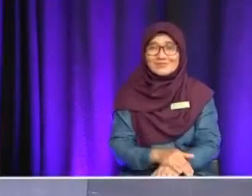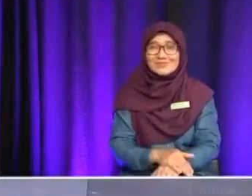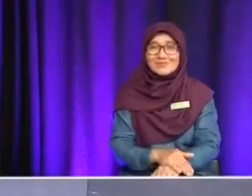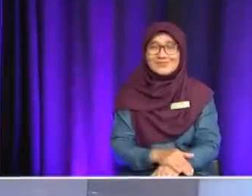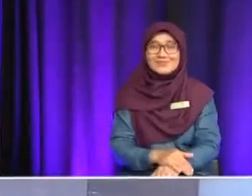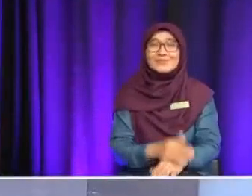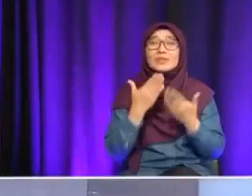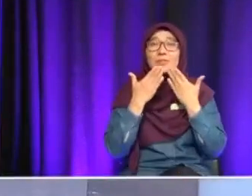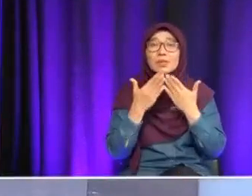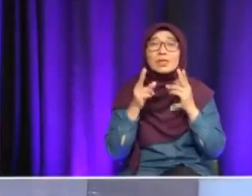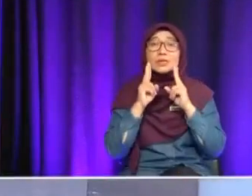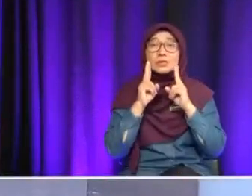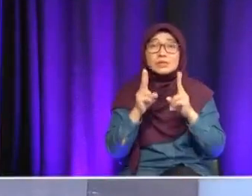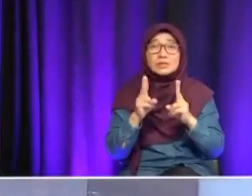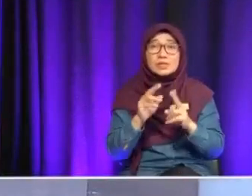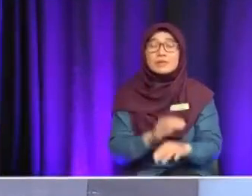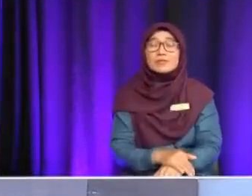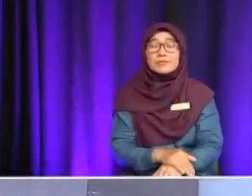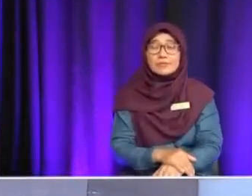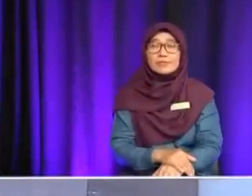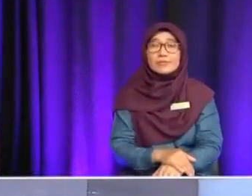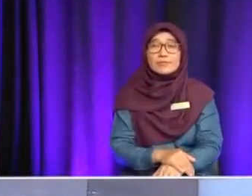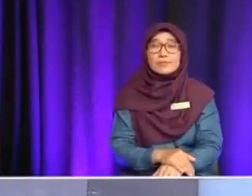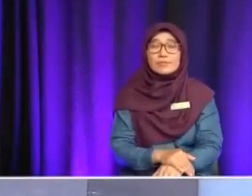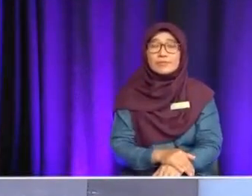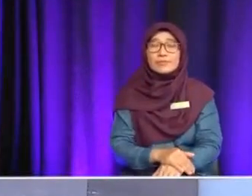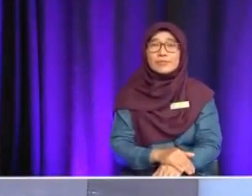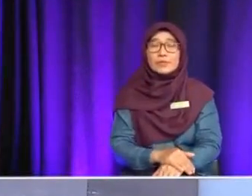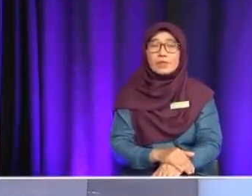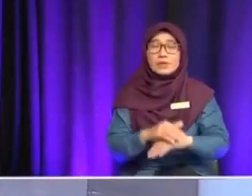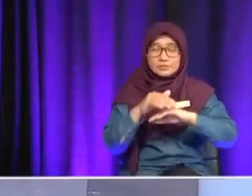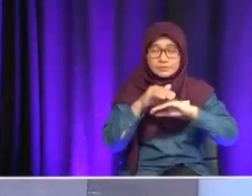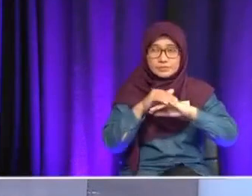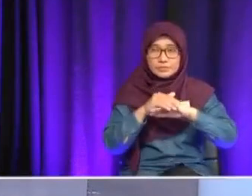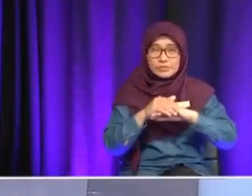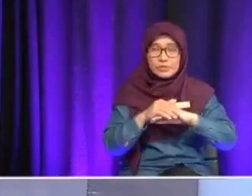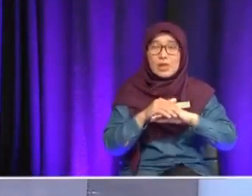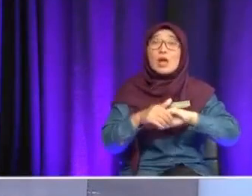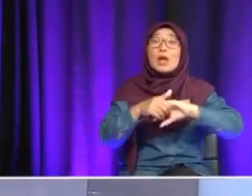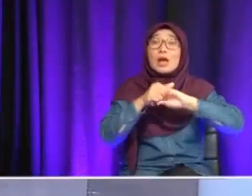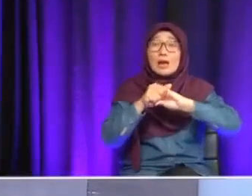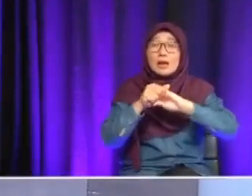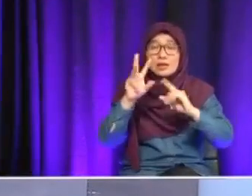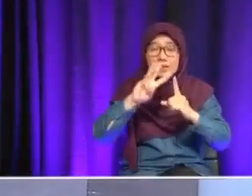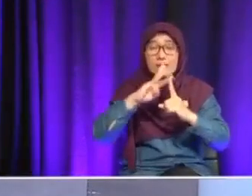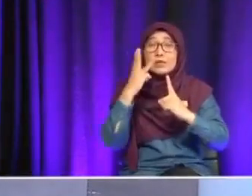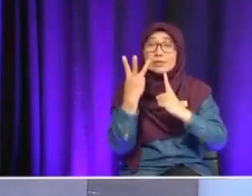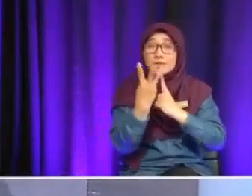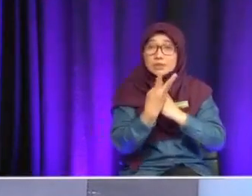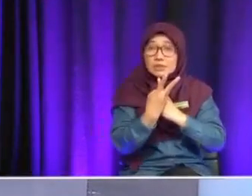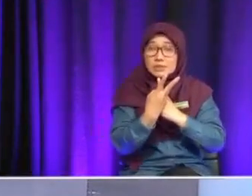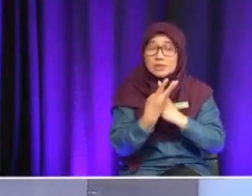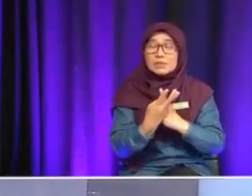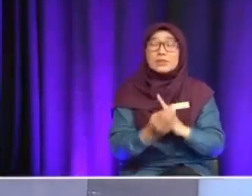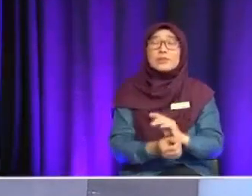mengenai dengan akad kebajikan, hibah, qardun, wakaf dan juga wadiah untuk kita semua buat